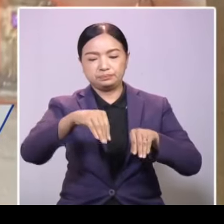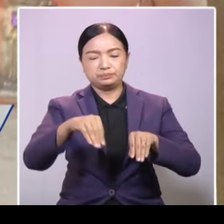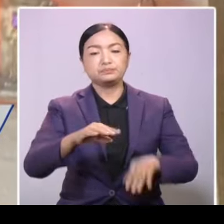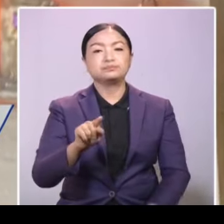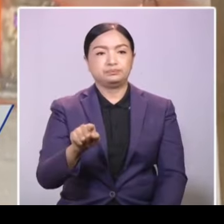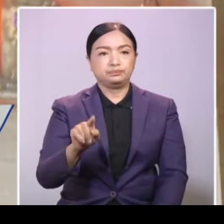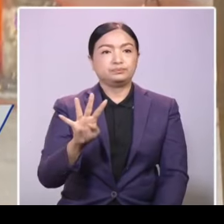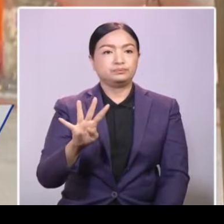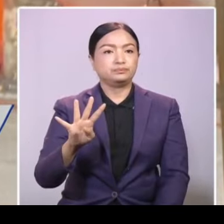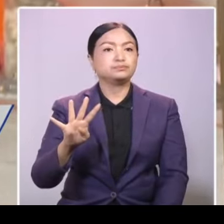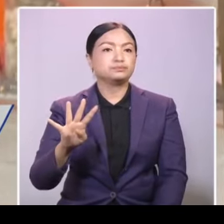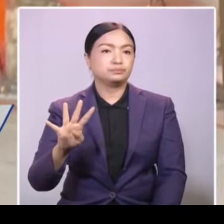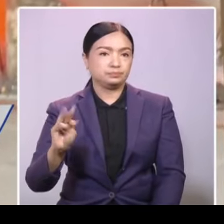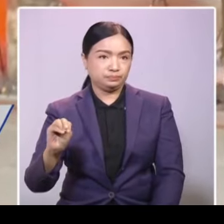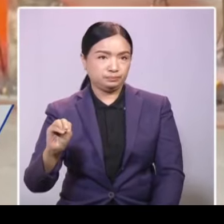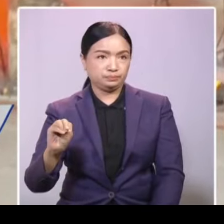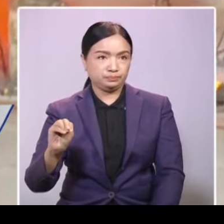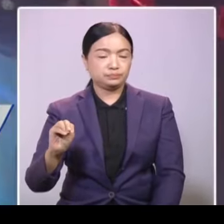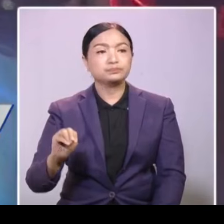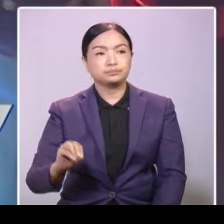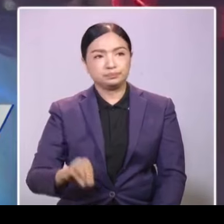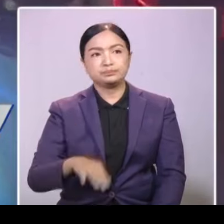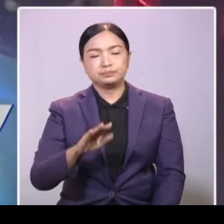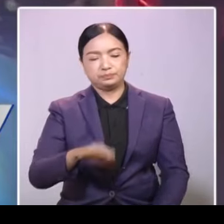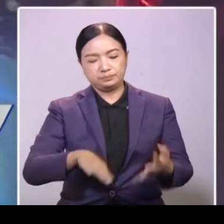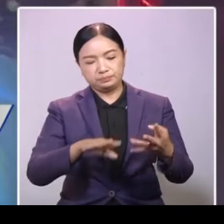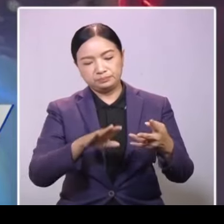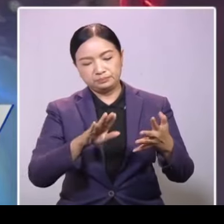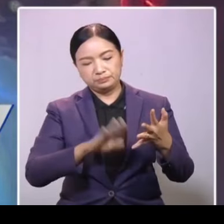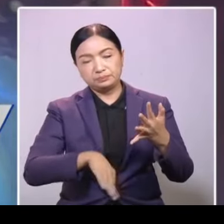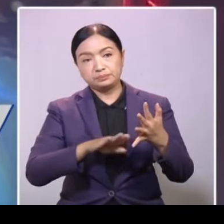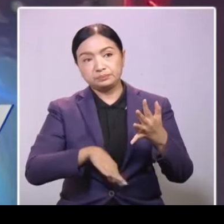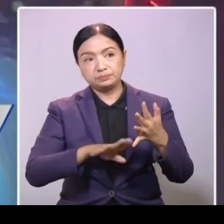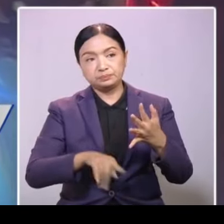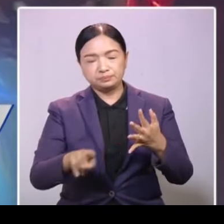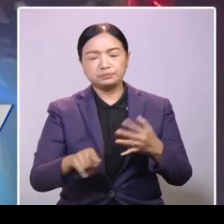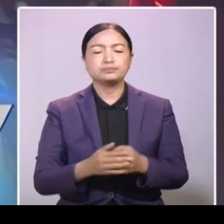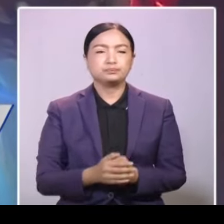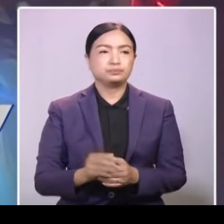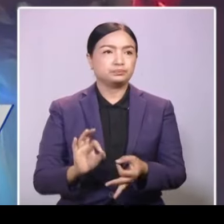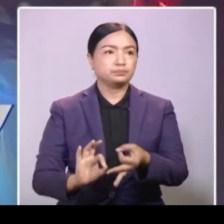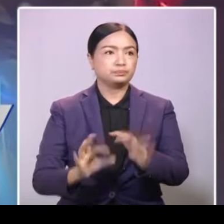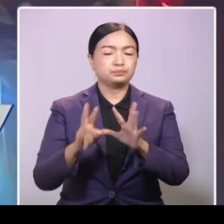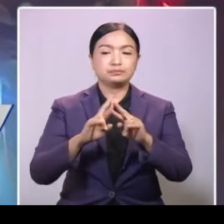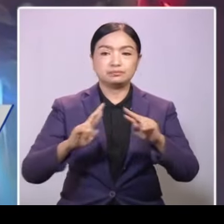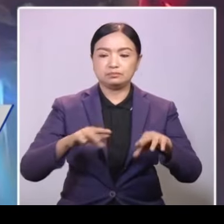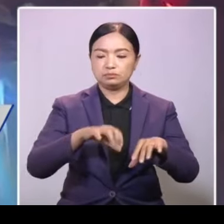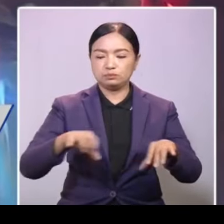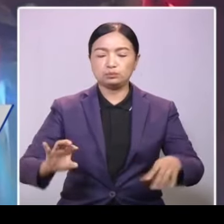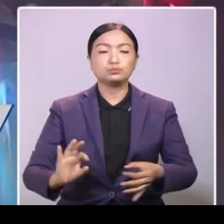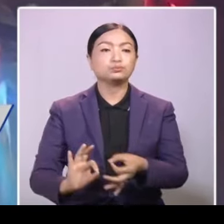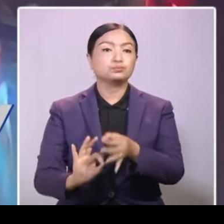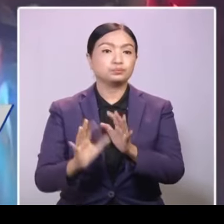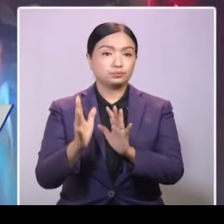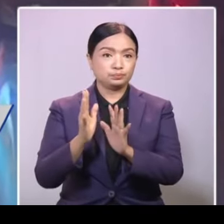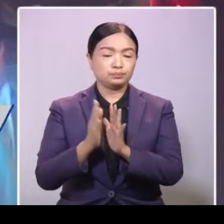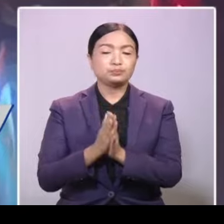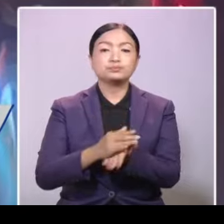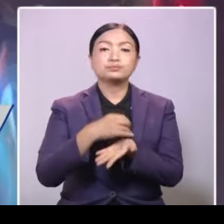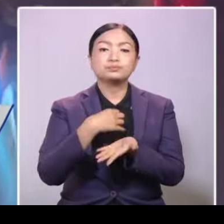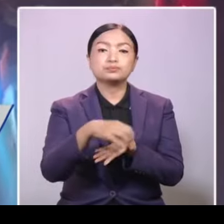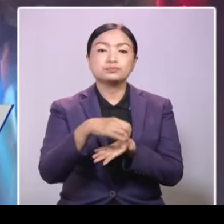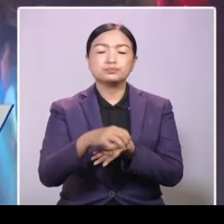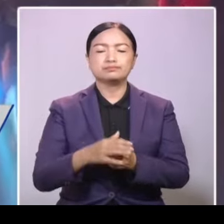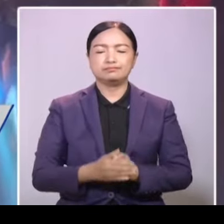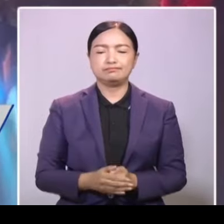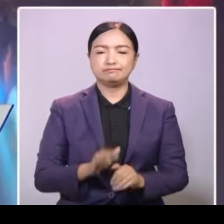แล้วก็จุดเกิดเหตุเป็นบริเวณชั้น1ที่เป็นล็อกร้านค้าแบ่งเช่าพนักงานร้านสะดวกซื้อเขาก็กลัวกันนะคะให้ข้อมูลแบบนี้ด้วย